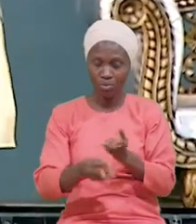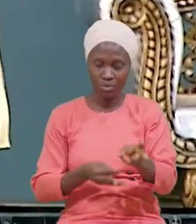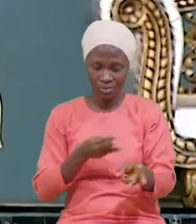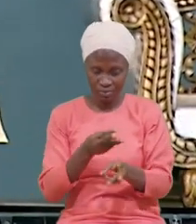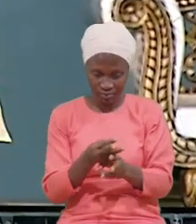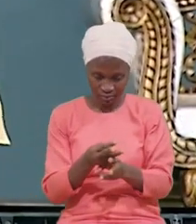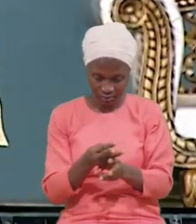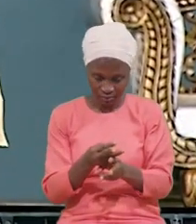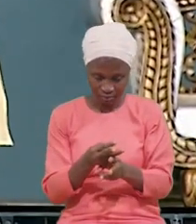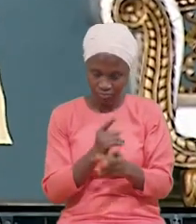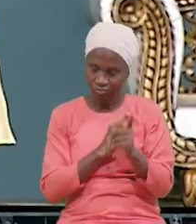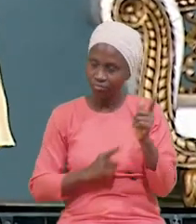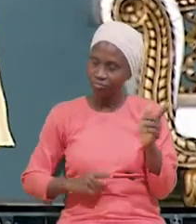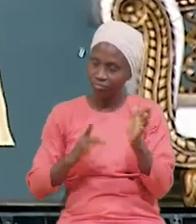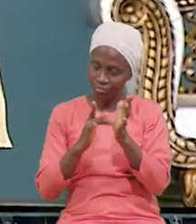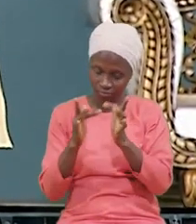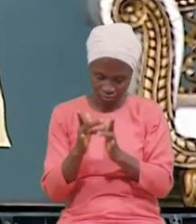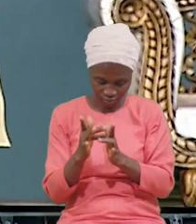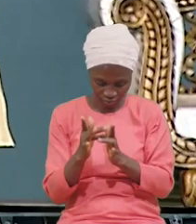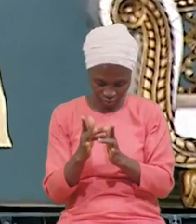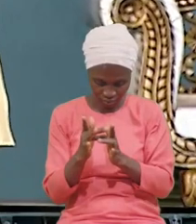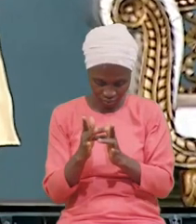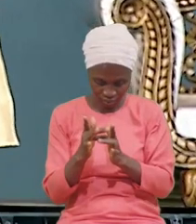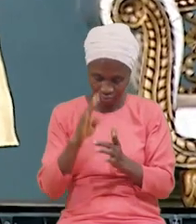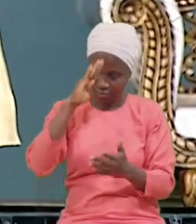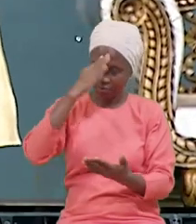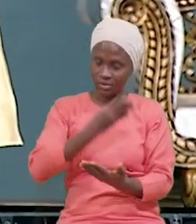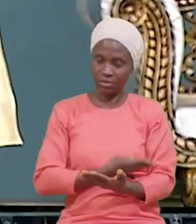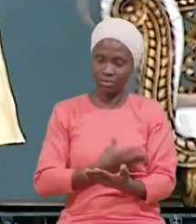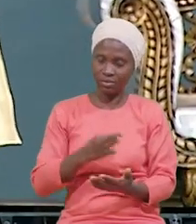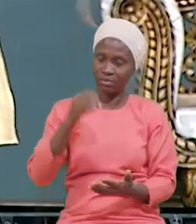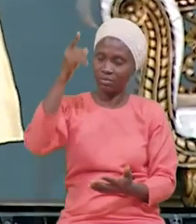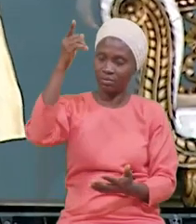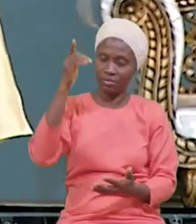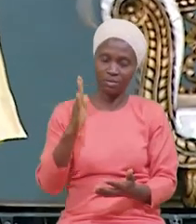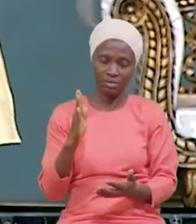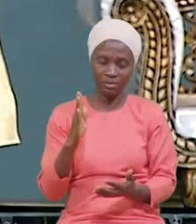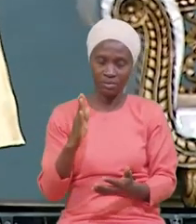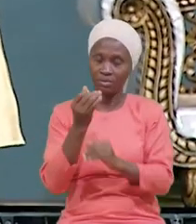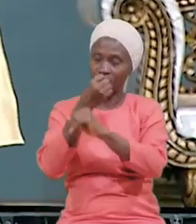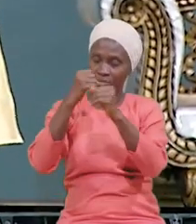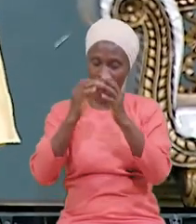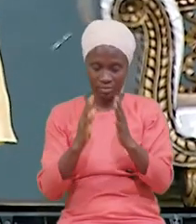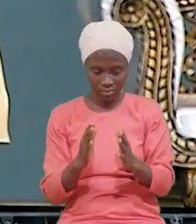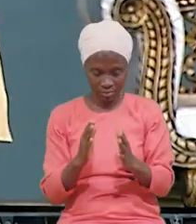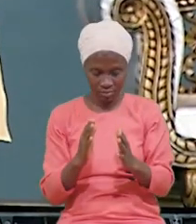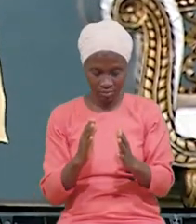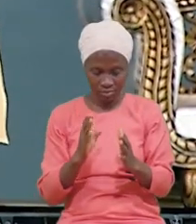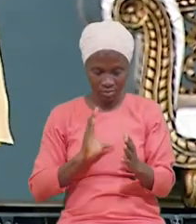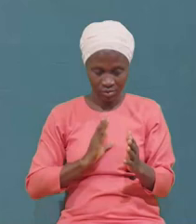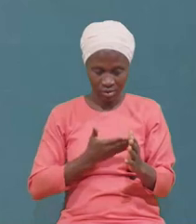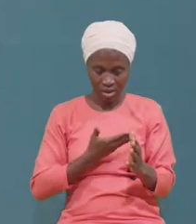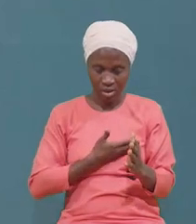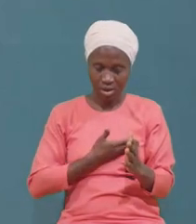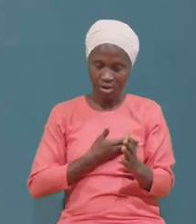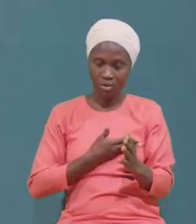shakti. Lord Jesus, prabhu yesayya, son of God, devuni kumaruda, savior, rakshakuda, our supply